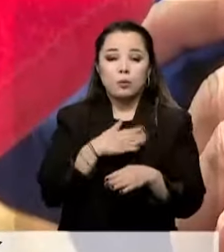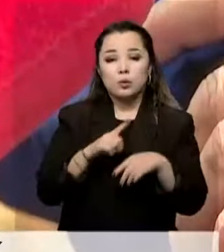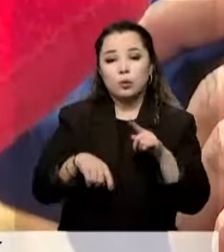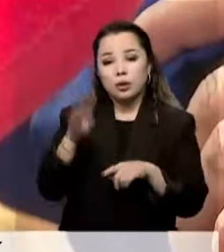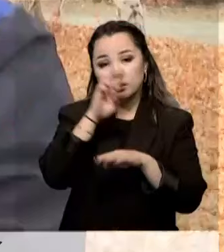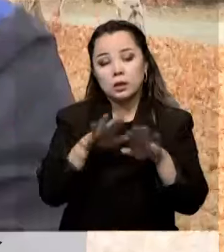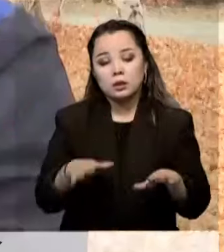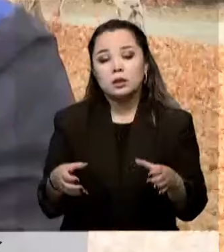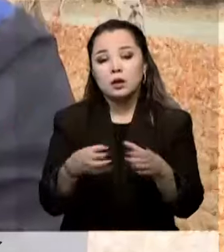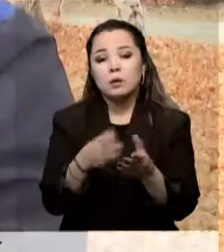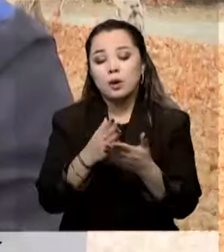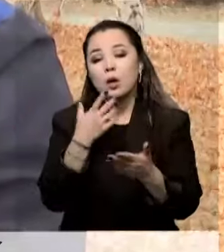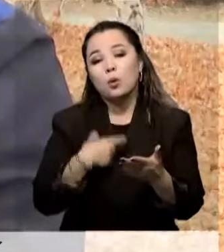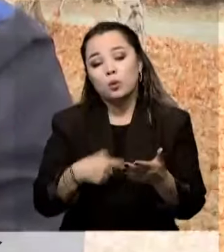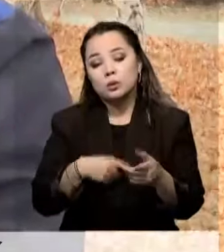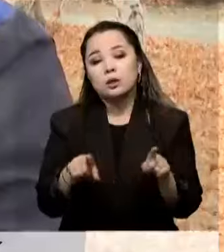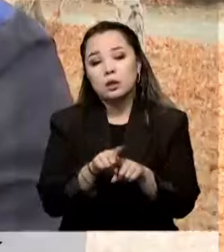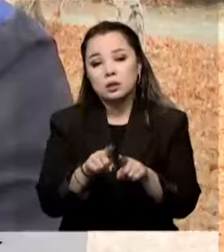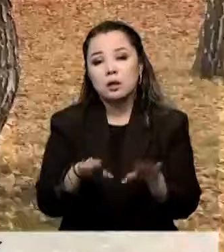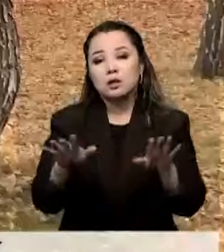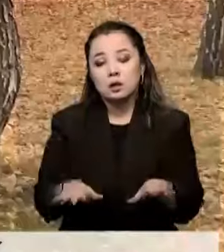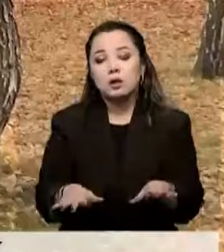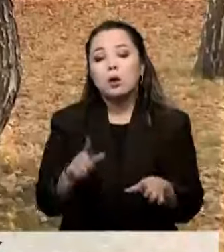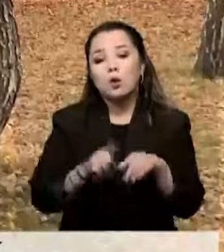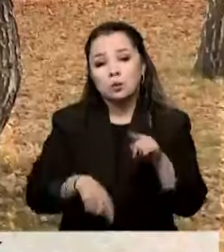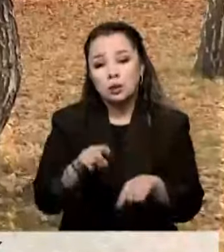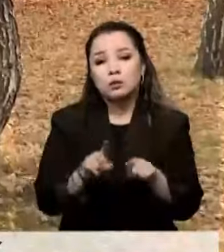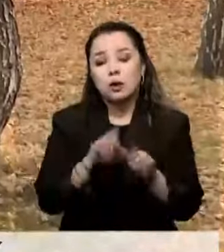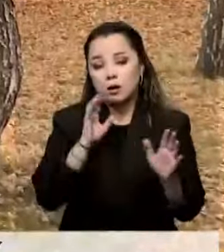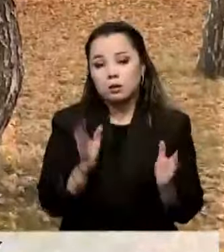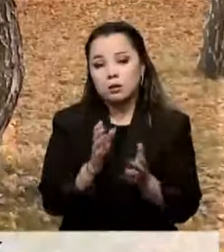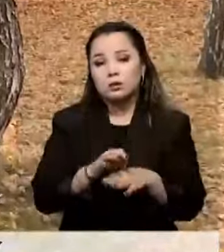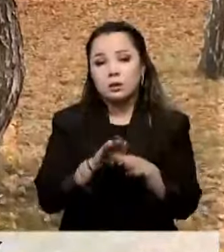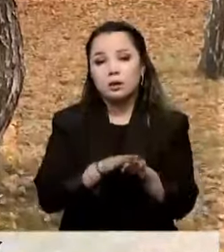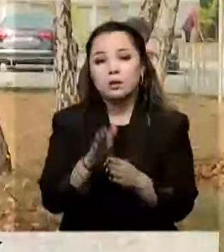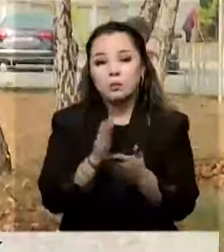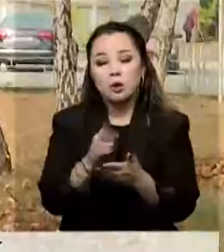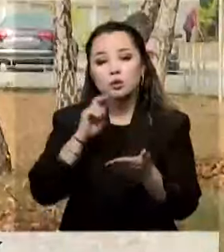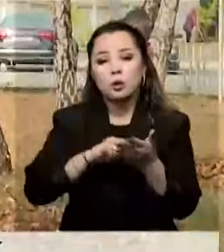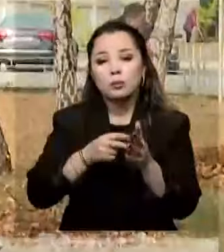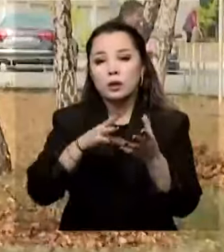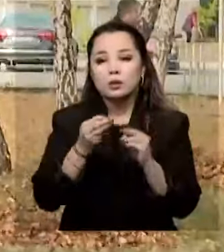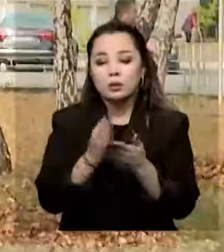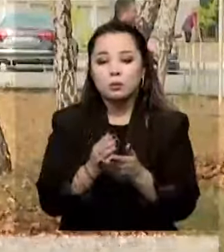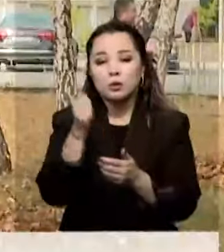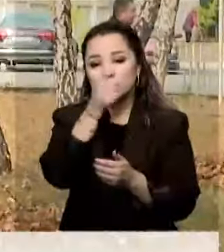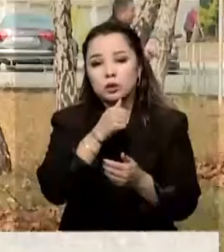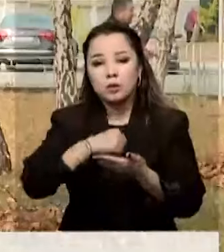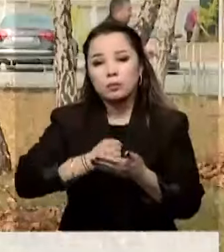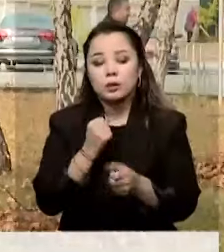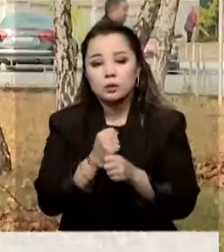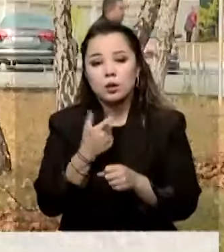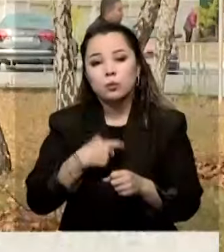туған елін сүйген адам өзінің тұрған жерін, отанын аялайды деп ойлаймын. Бізде жоспар бойынша жылдық